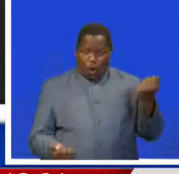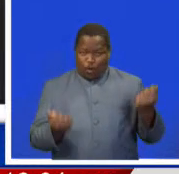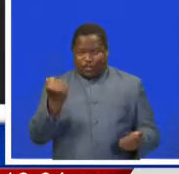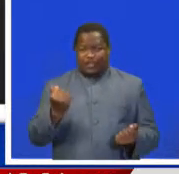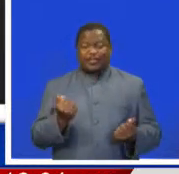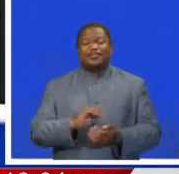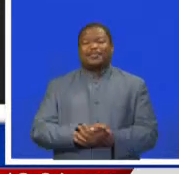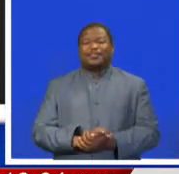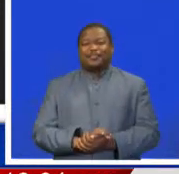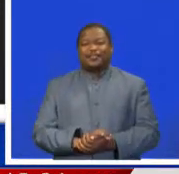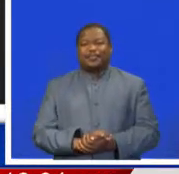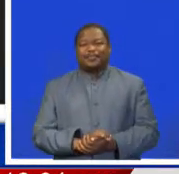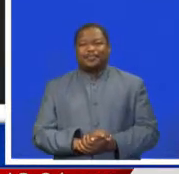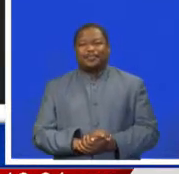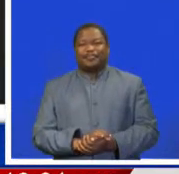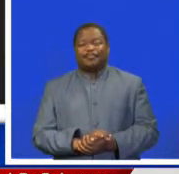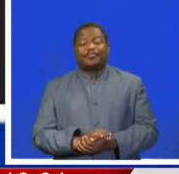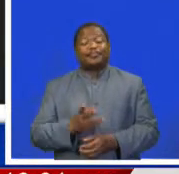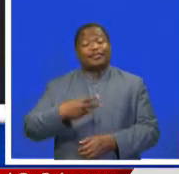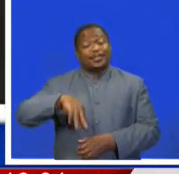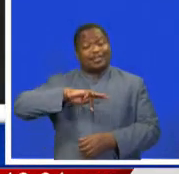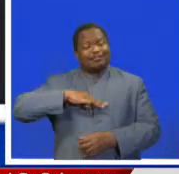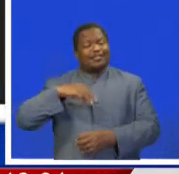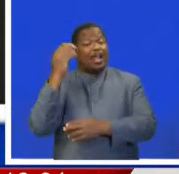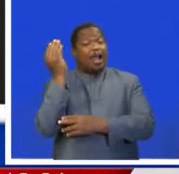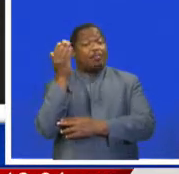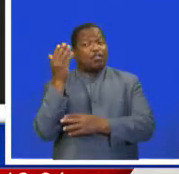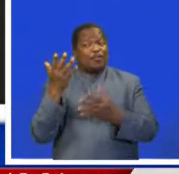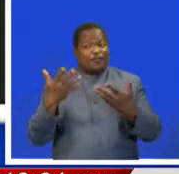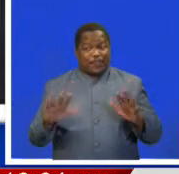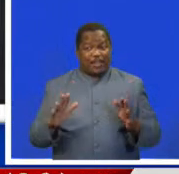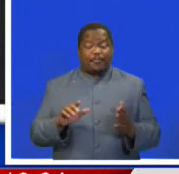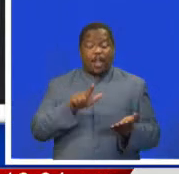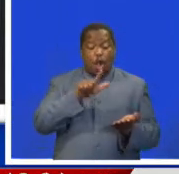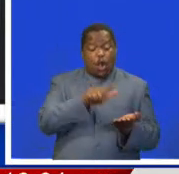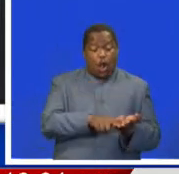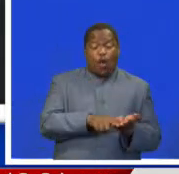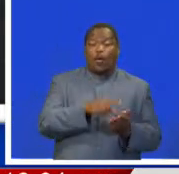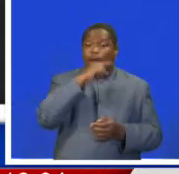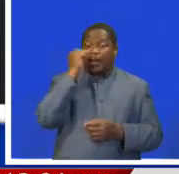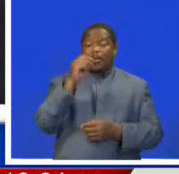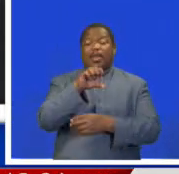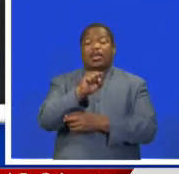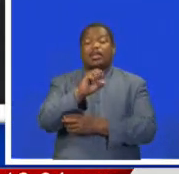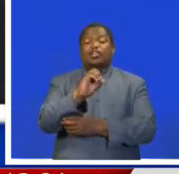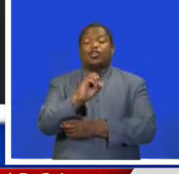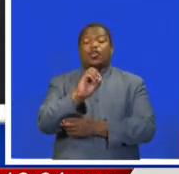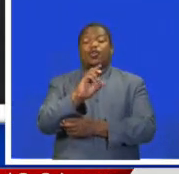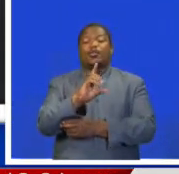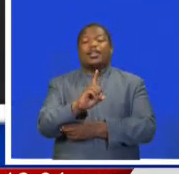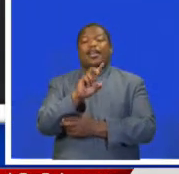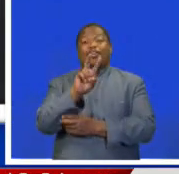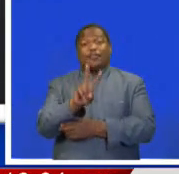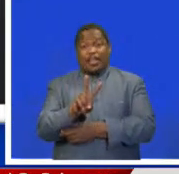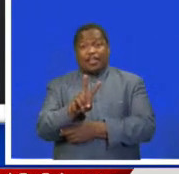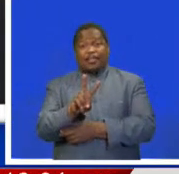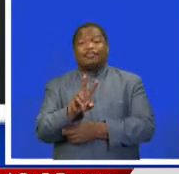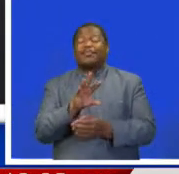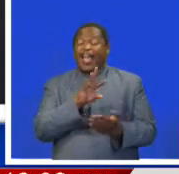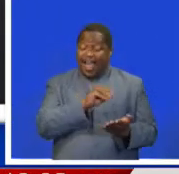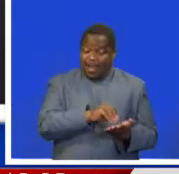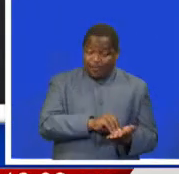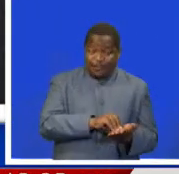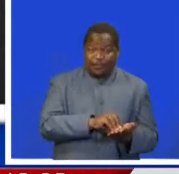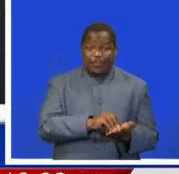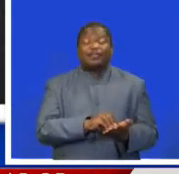esoto lo shoko ku section 195 ukuthi kutakwenteka nako phinze uchaze ukuthi